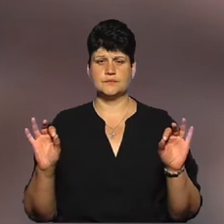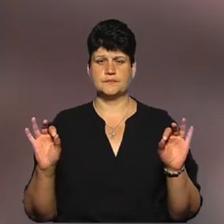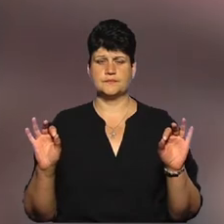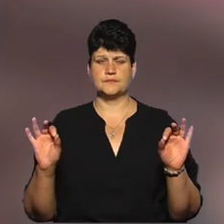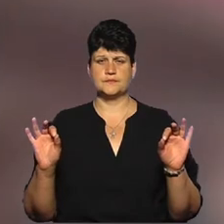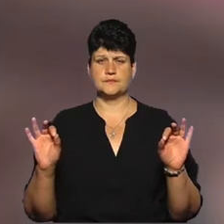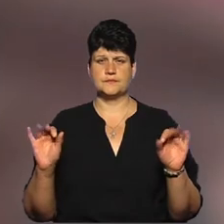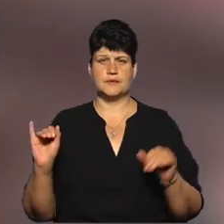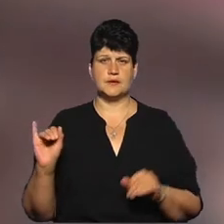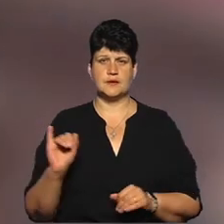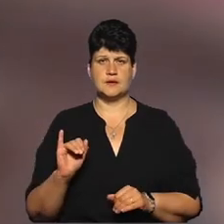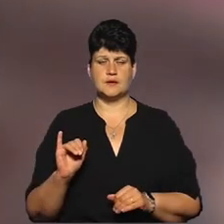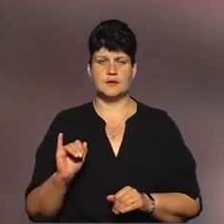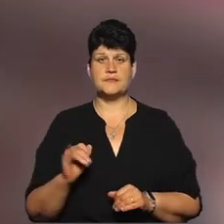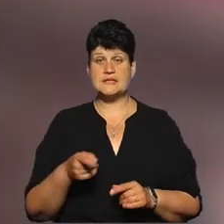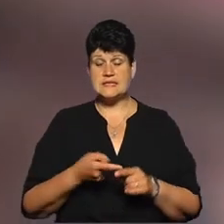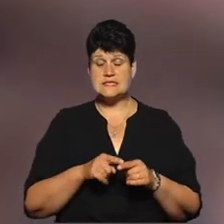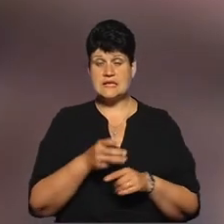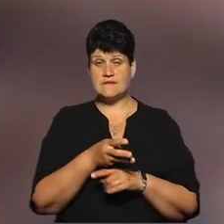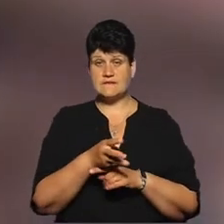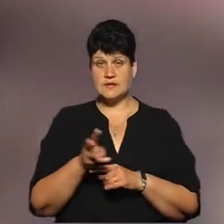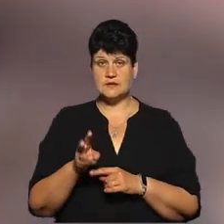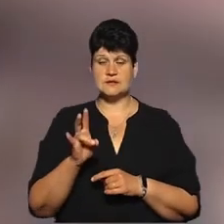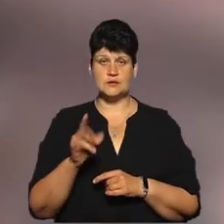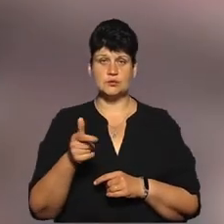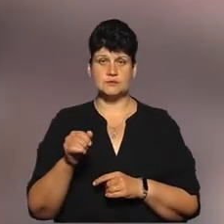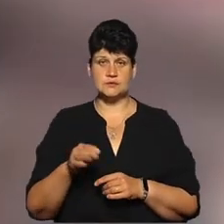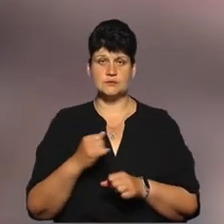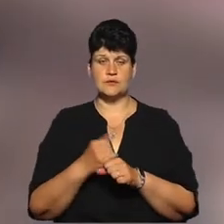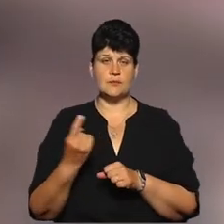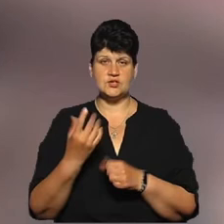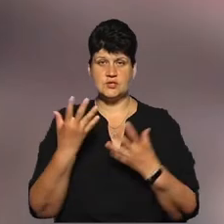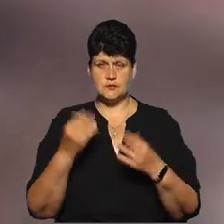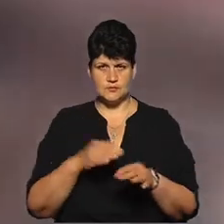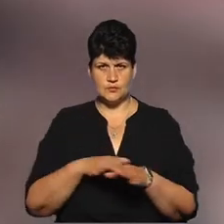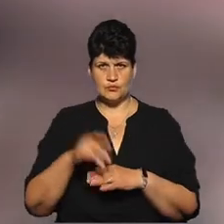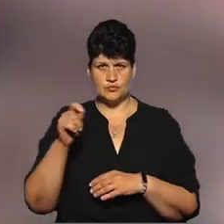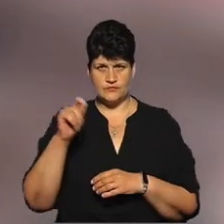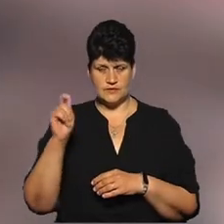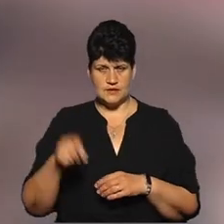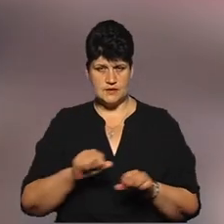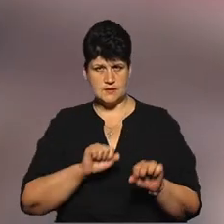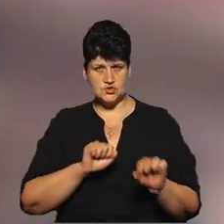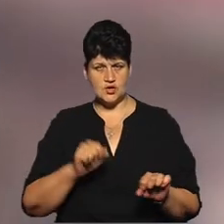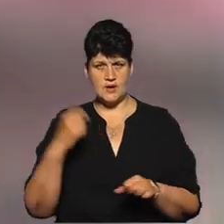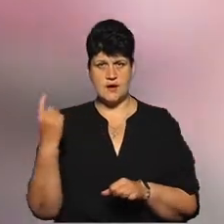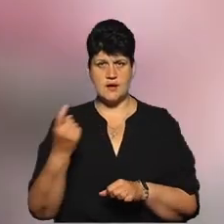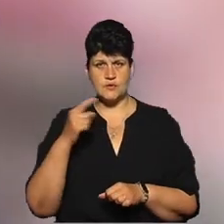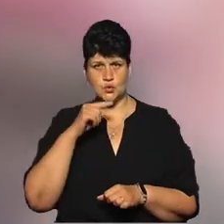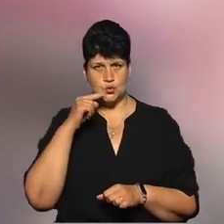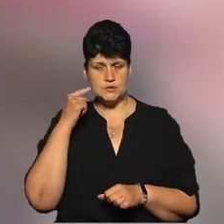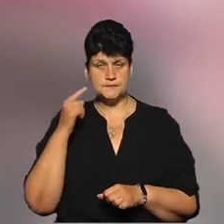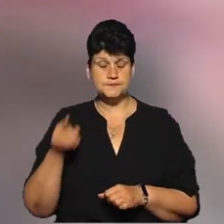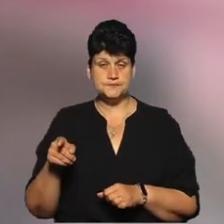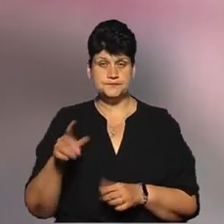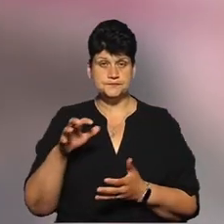Це відео український солдат Назар Гушпет відзняв у перші дні повномасштабної війни, обороняючи Харків від російських окупантів. Воно одразу